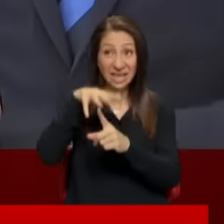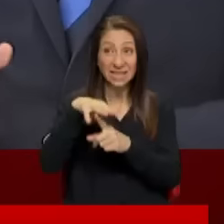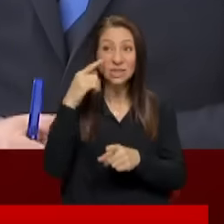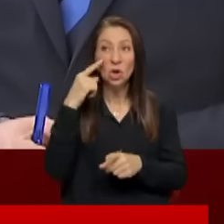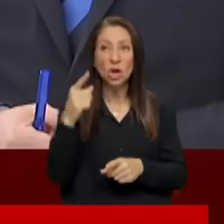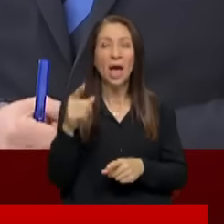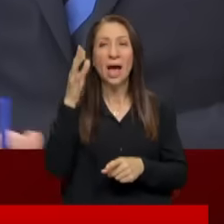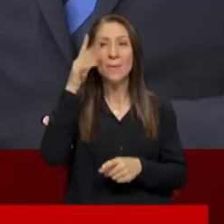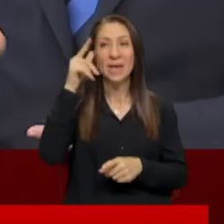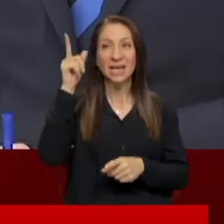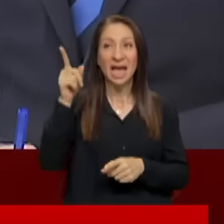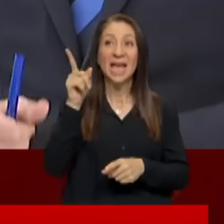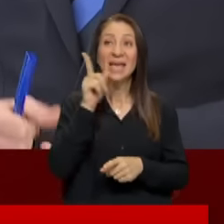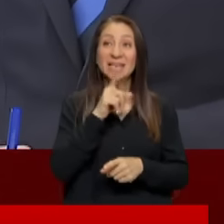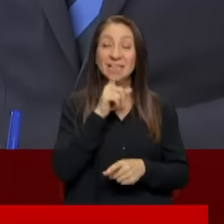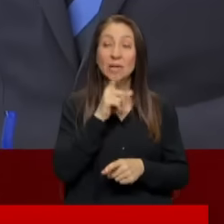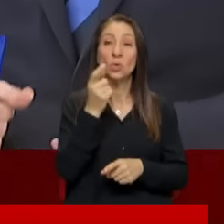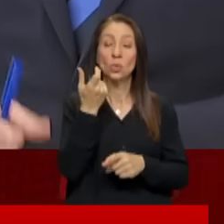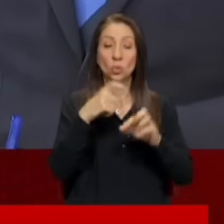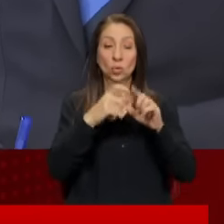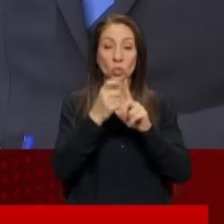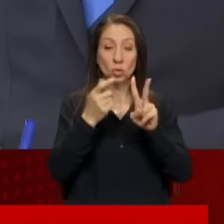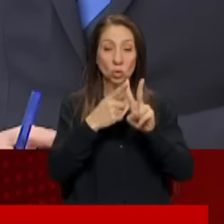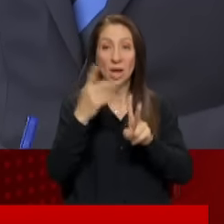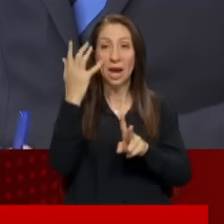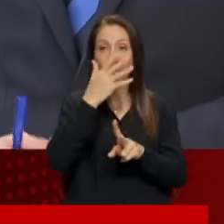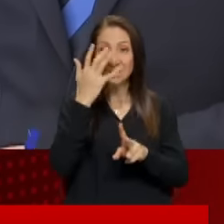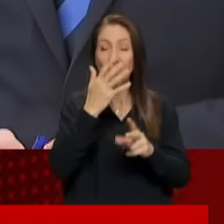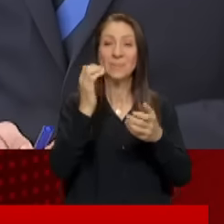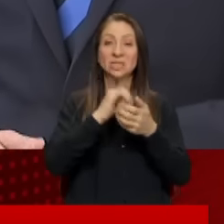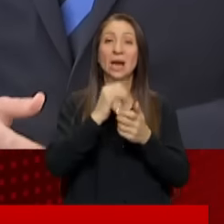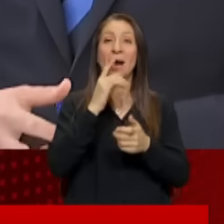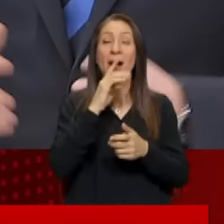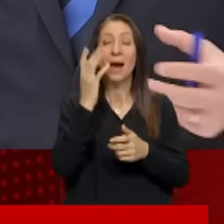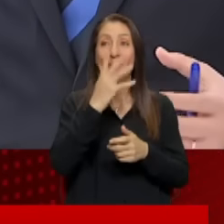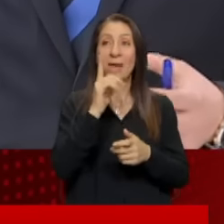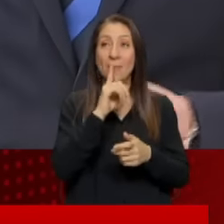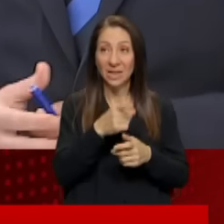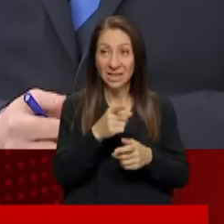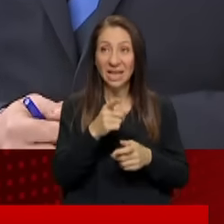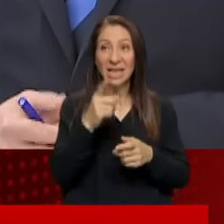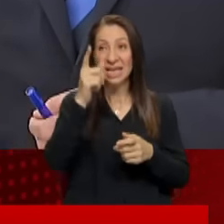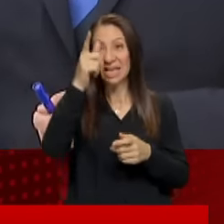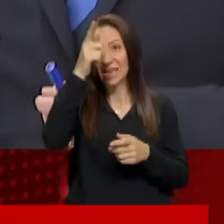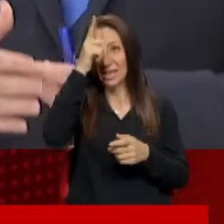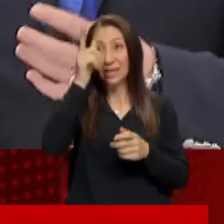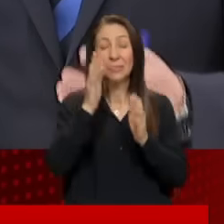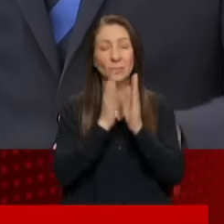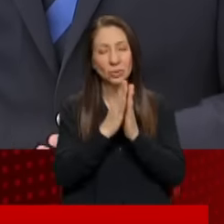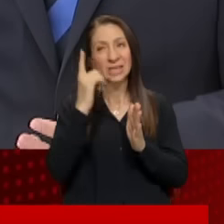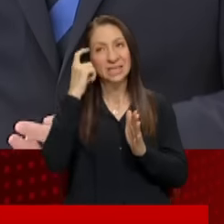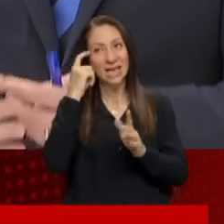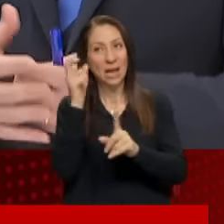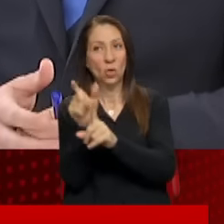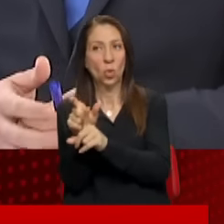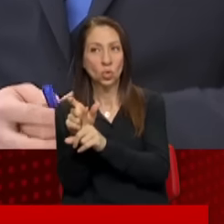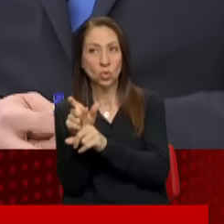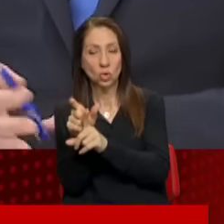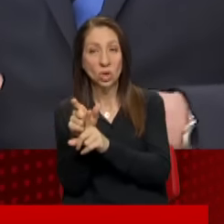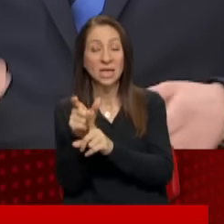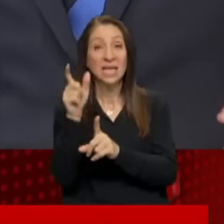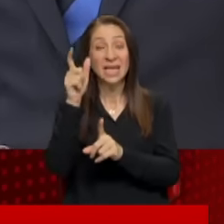yani Amerika Birleşik Devletleri, İngiltere, Ürdün, Suudi Arabistan ve Birleşik Arap Emirlikleri hep birlikte İsrail'i korudular.